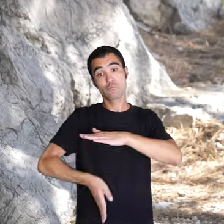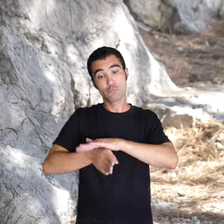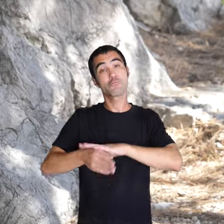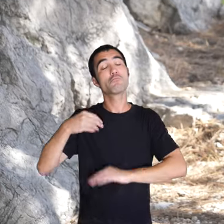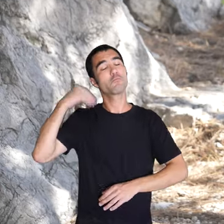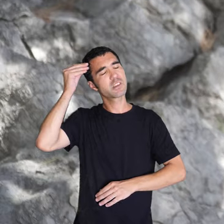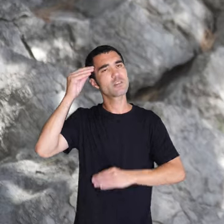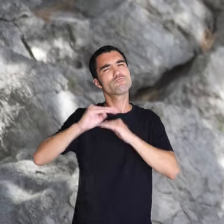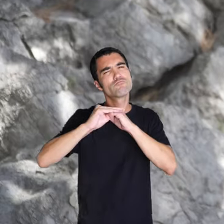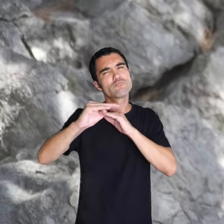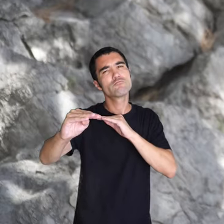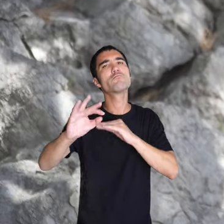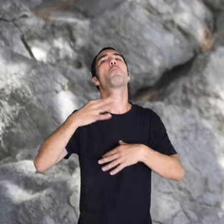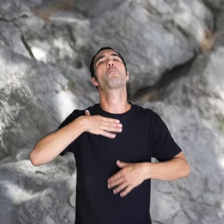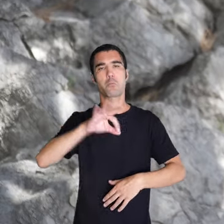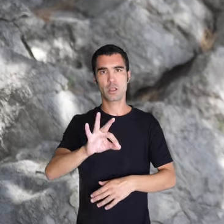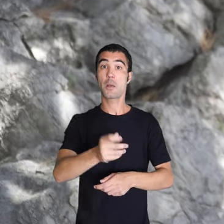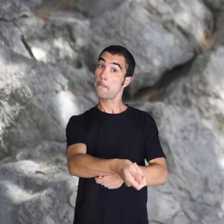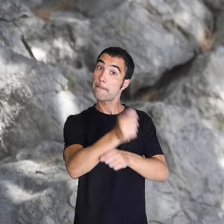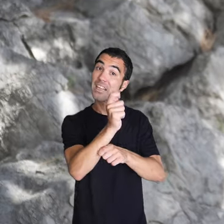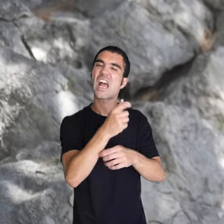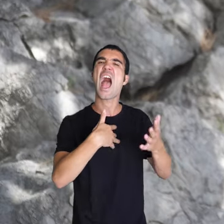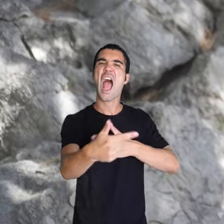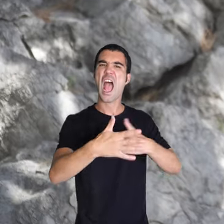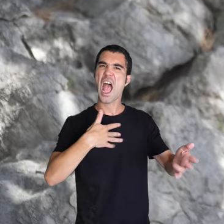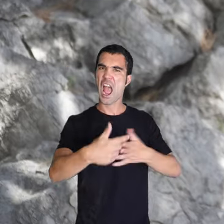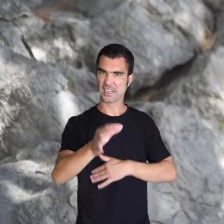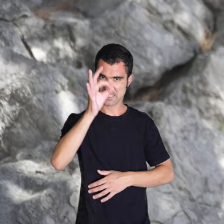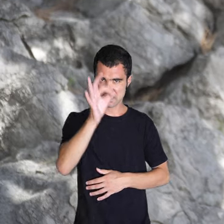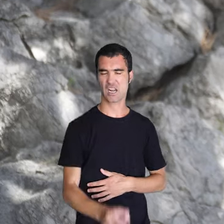se pot mantenir. Diguem la pesca artesanal,